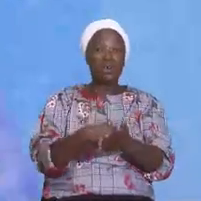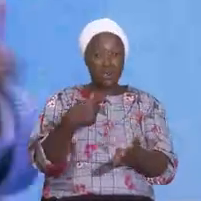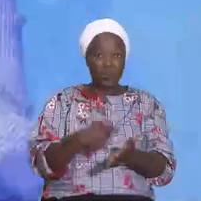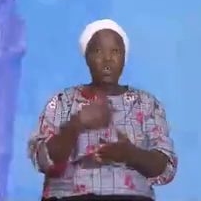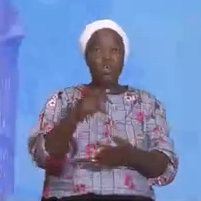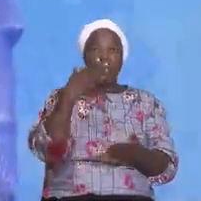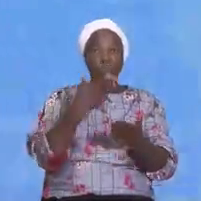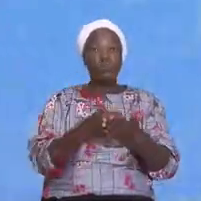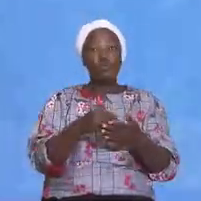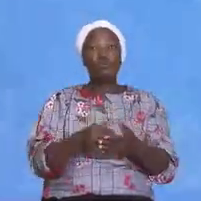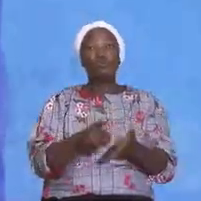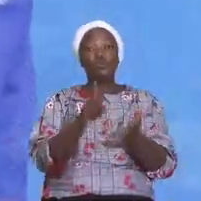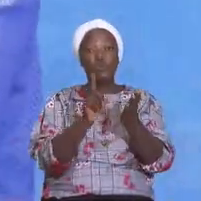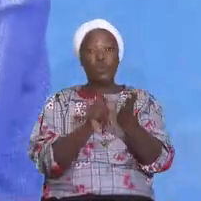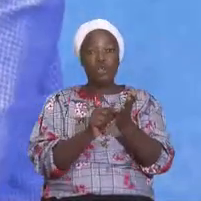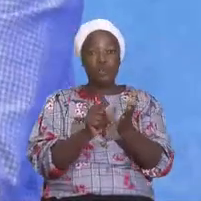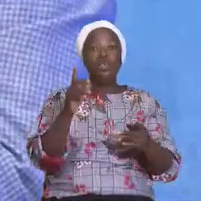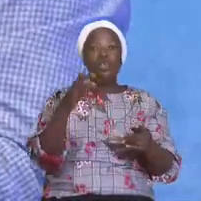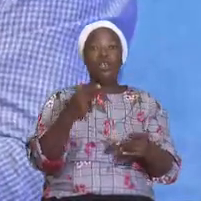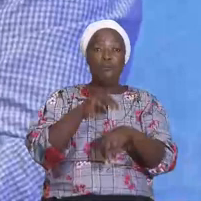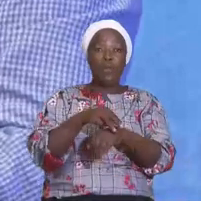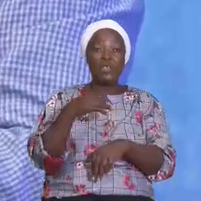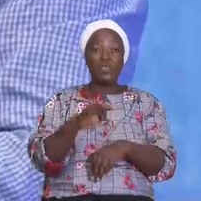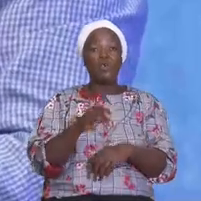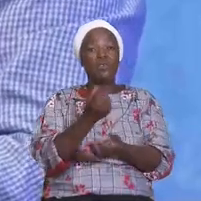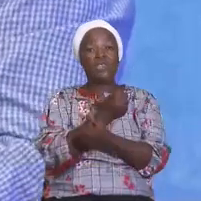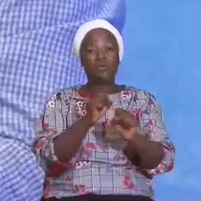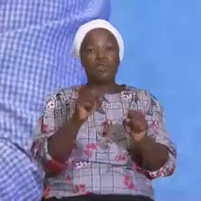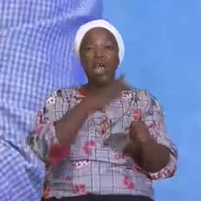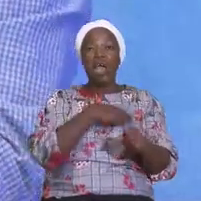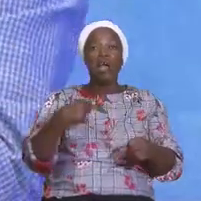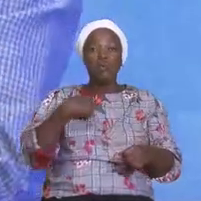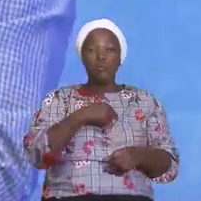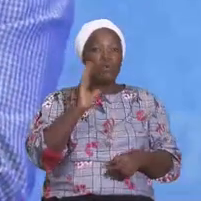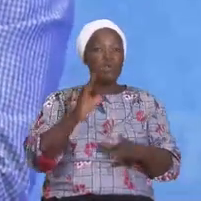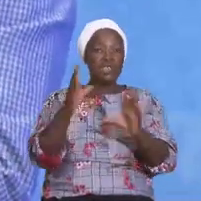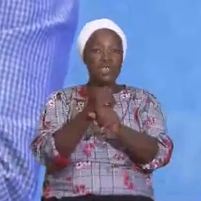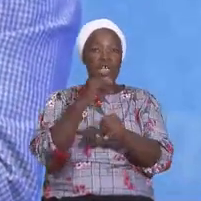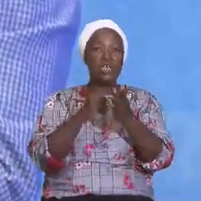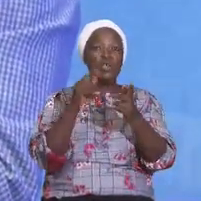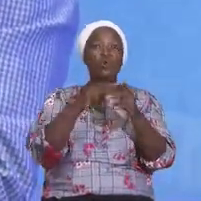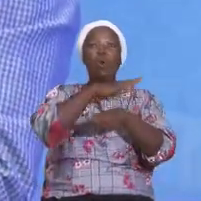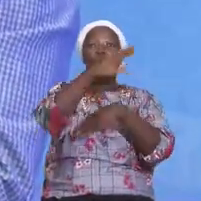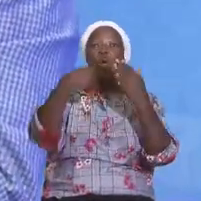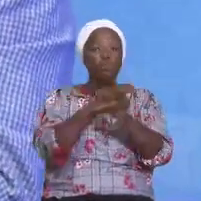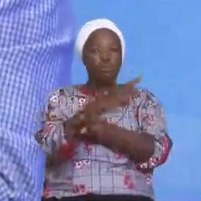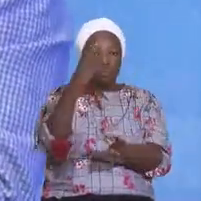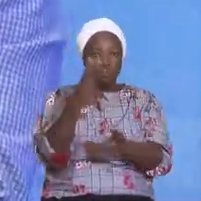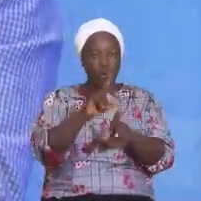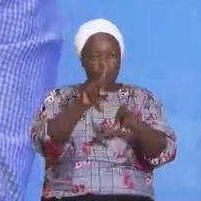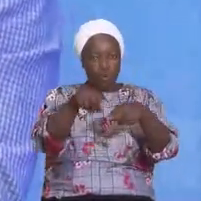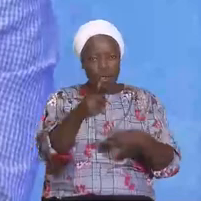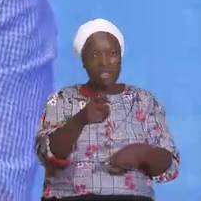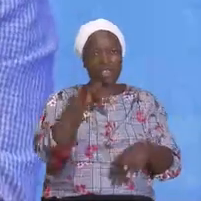du Seigneur de prendre l'évangile. La bonne nouvelle, le message du salut,